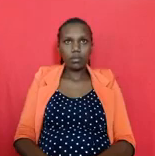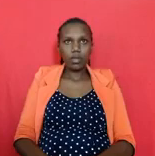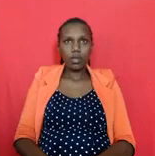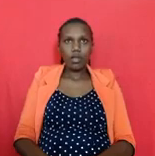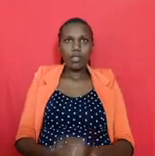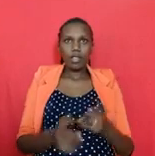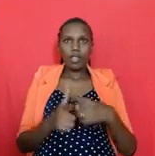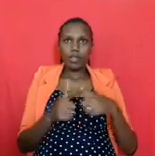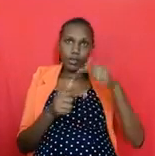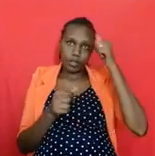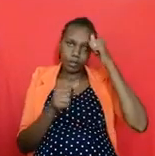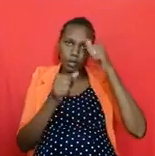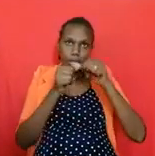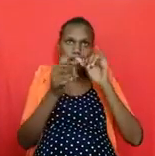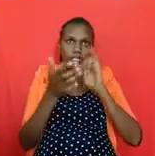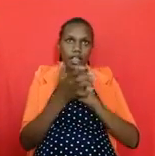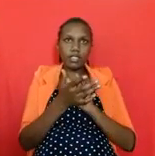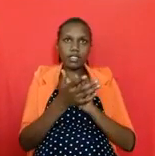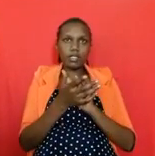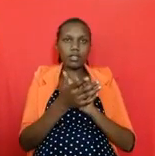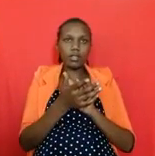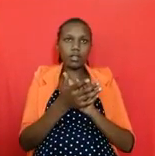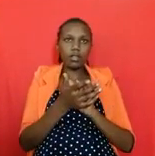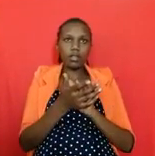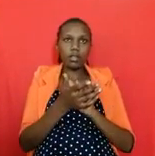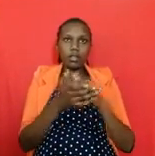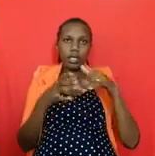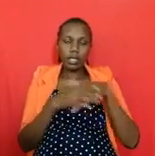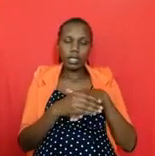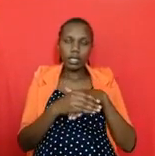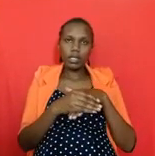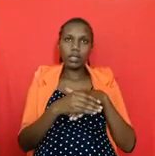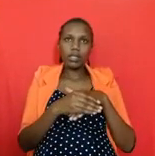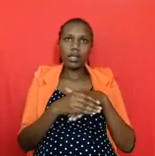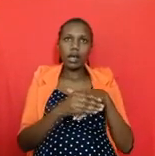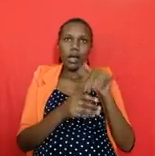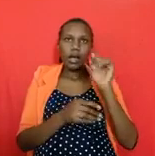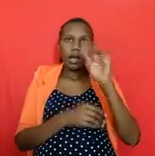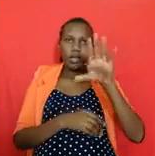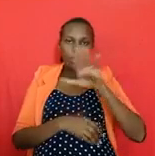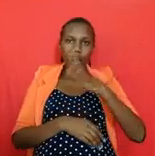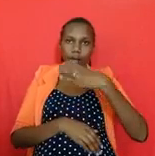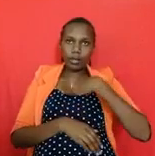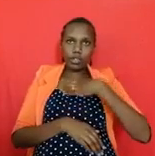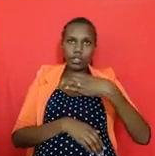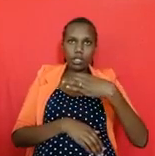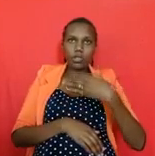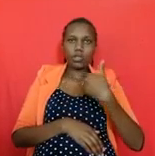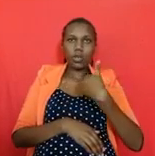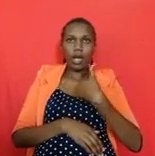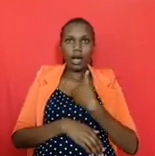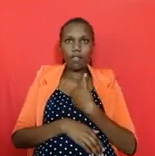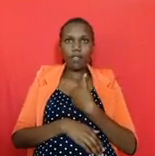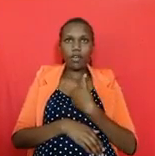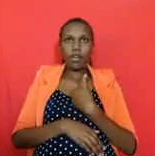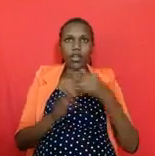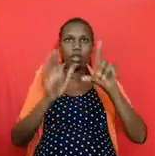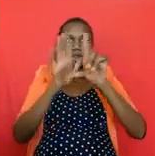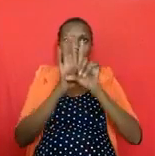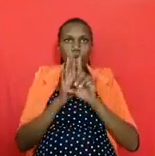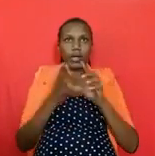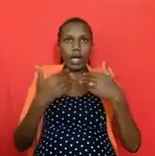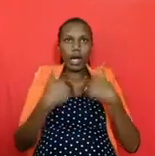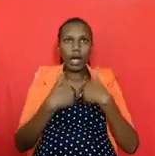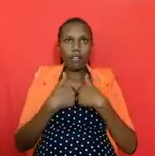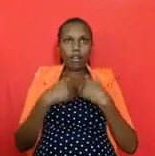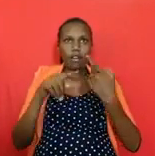135,975,000 nĩ mũrakĩririkana na nĩ mwagweterwo thĩinĩ wa assets kana ũtonga ũcio wanyu nĩ mwoire rũni